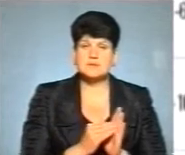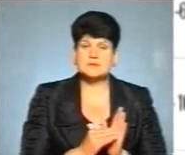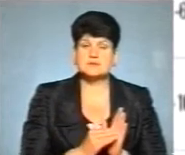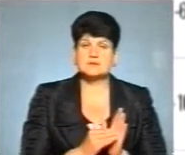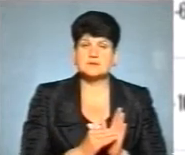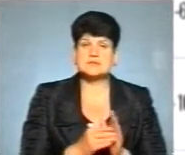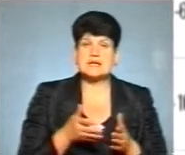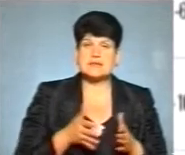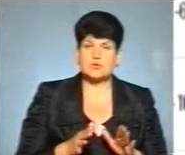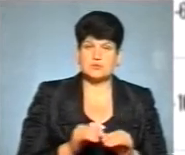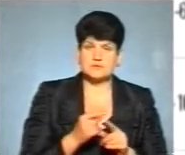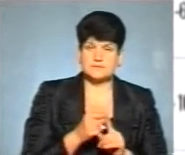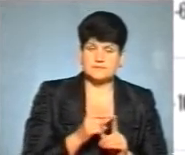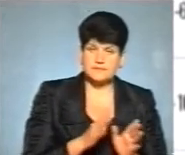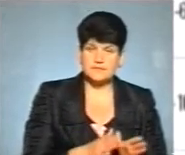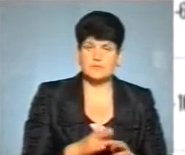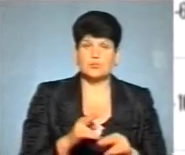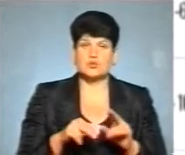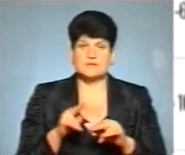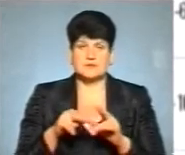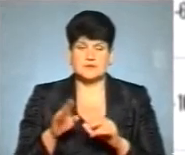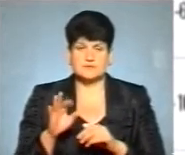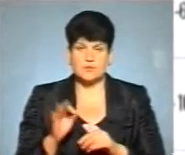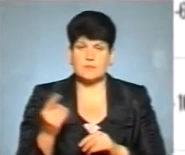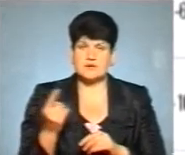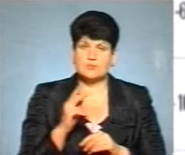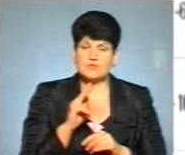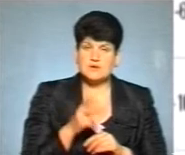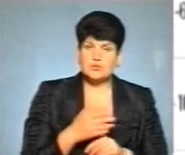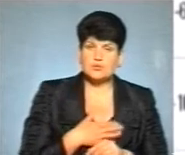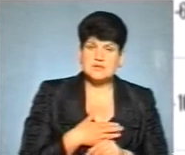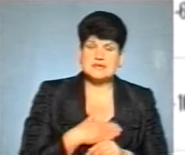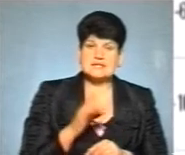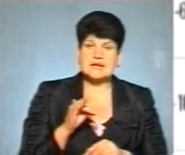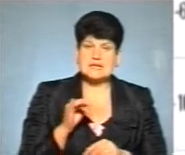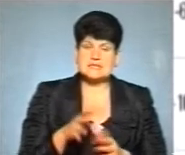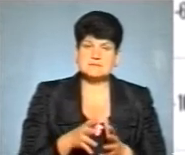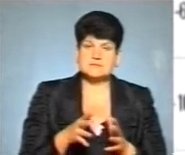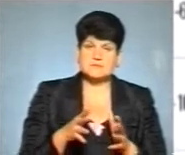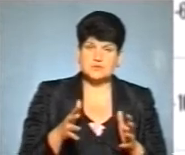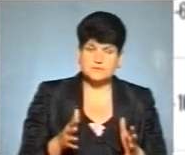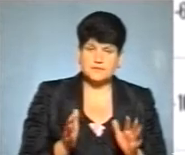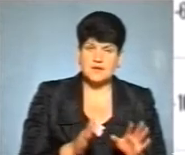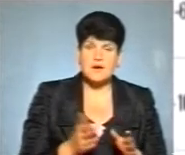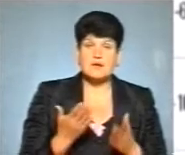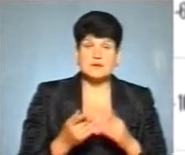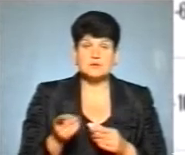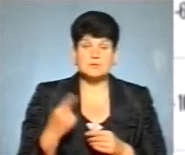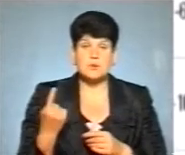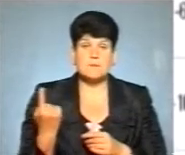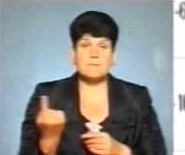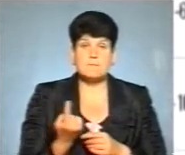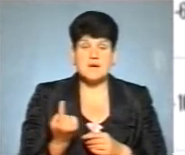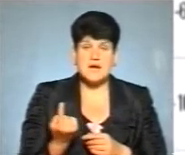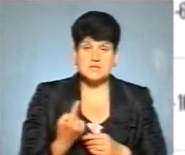динаміка народжуваності, динаміка будівництва. В першому кварталі в нас ріст перевищує середній рівень по Україні. Однак Тернопільщина перша серед